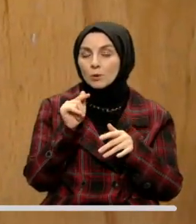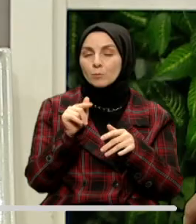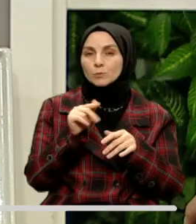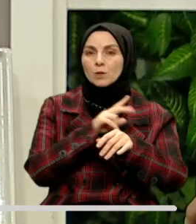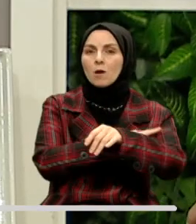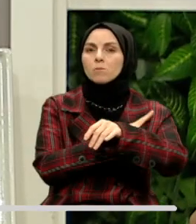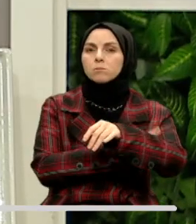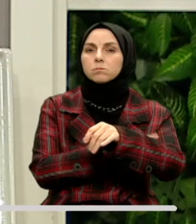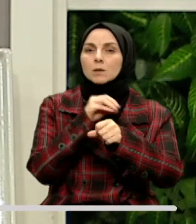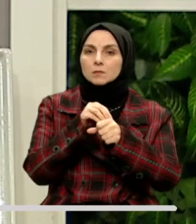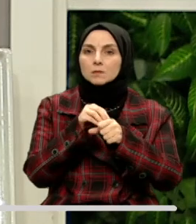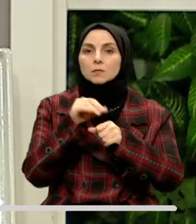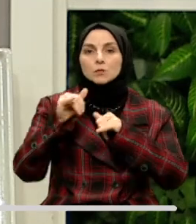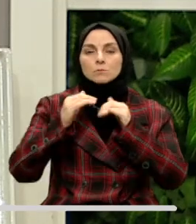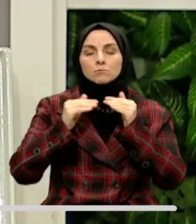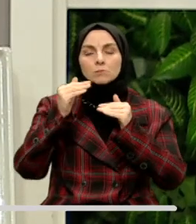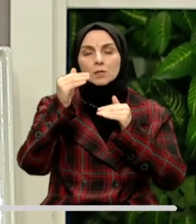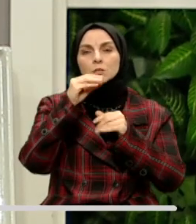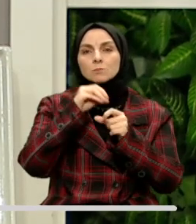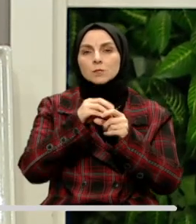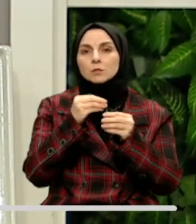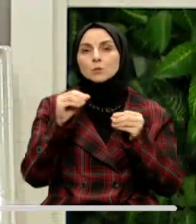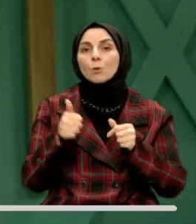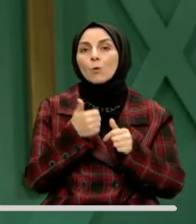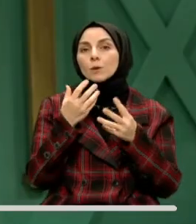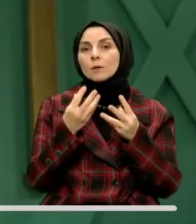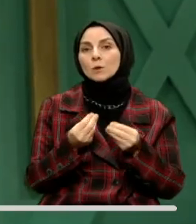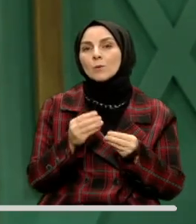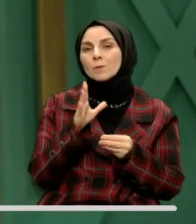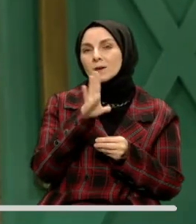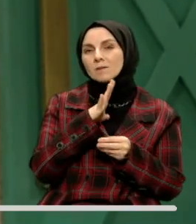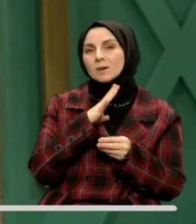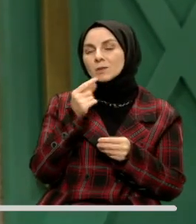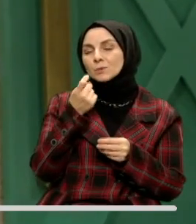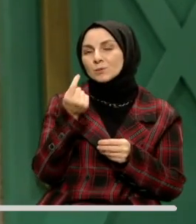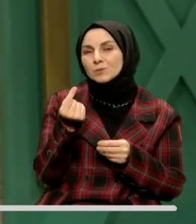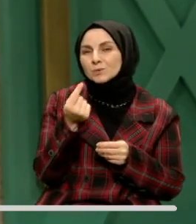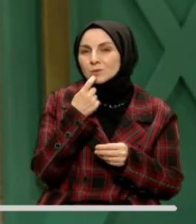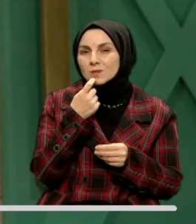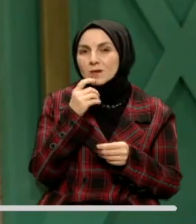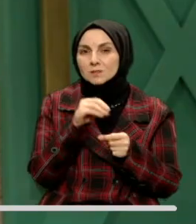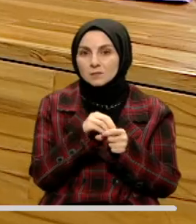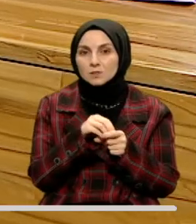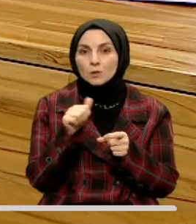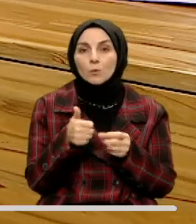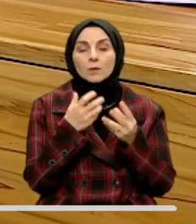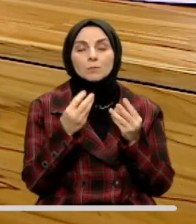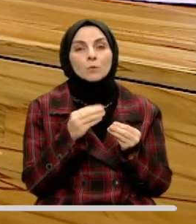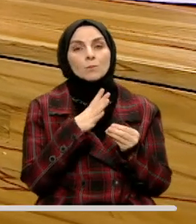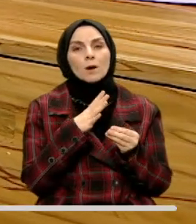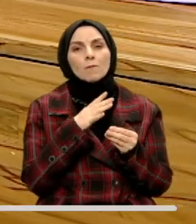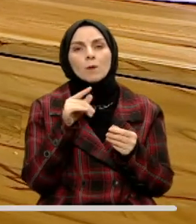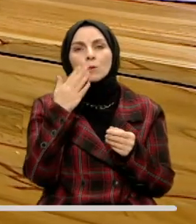için herhalde, motor gelişim ve benzeri için de. Evet, küçük yaş için de çok güzel. Kasları çünkü aslında duyu bütünleme çalışmaları okul öncesi eğitimde